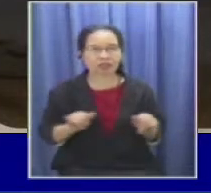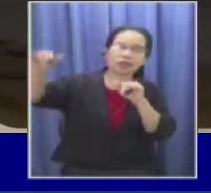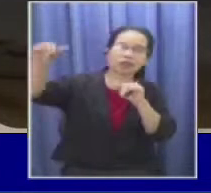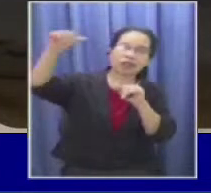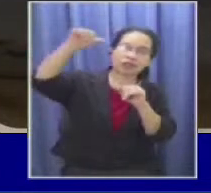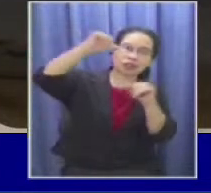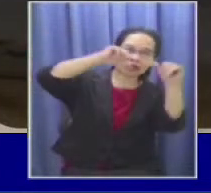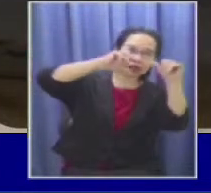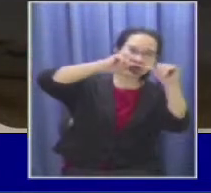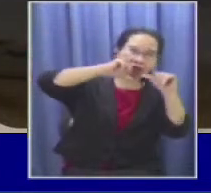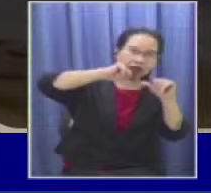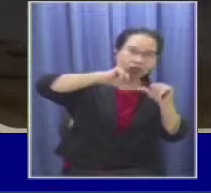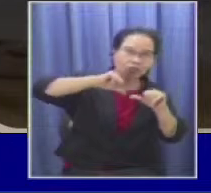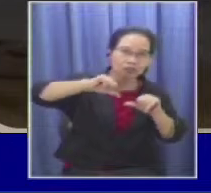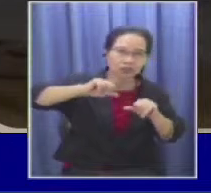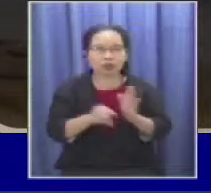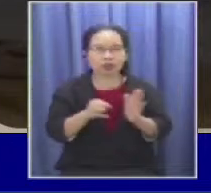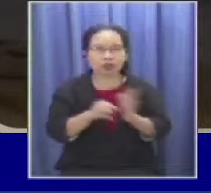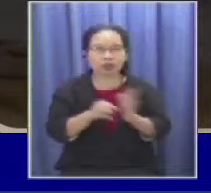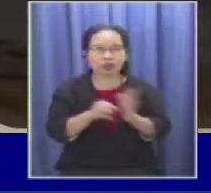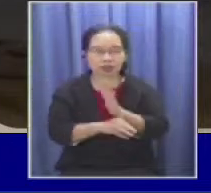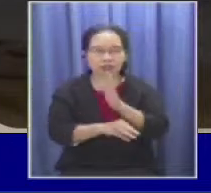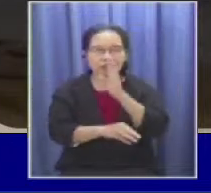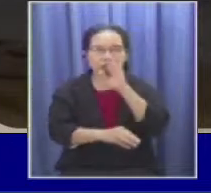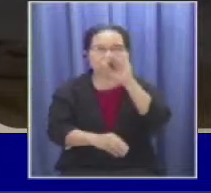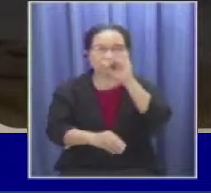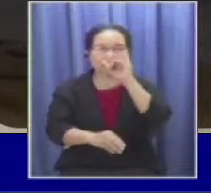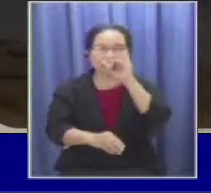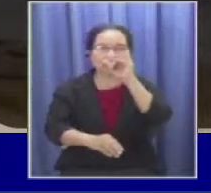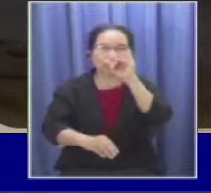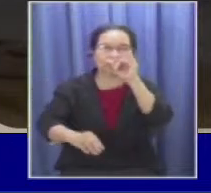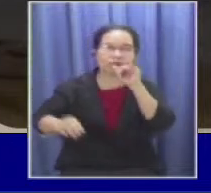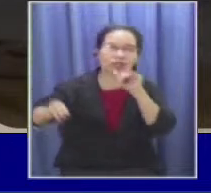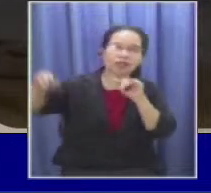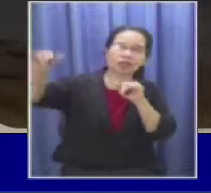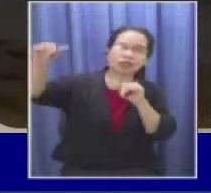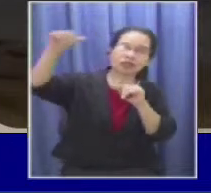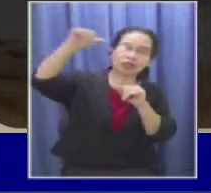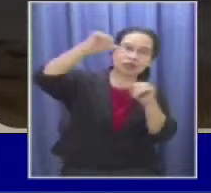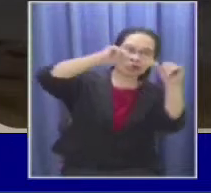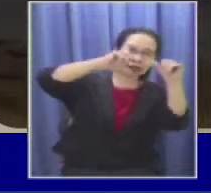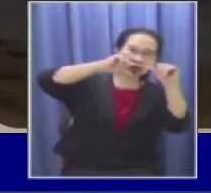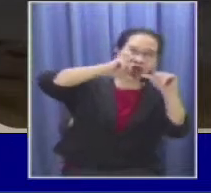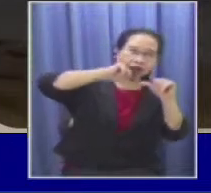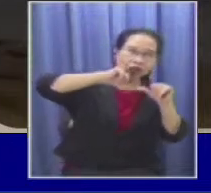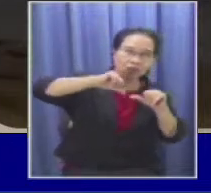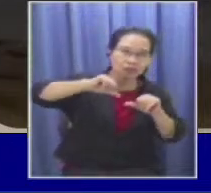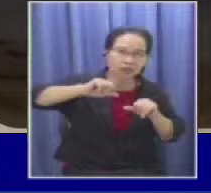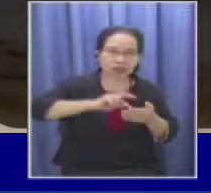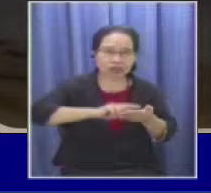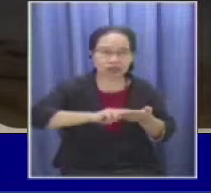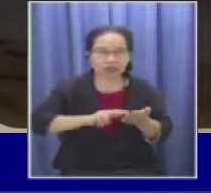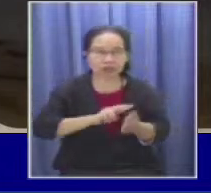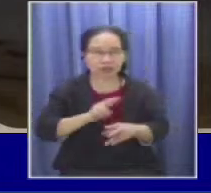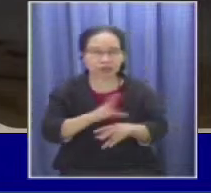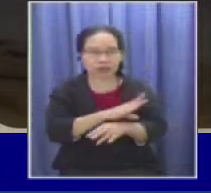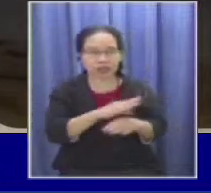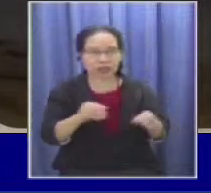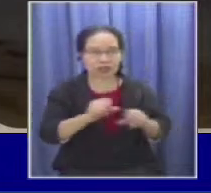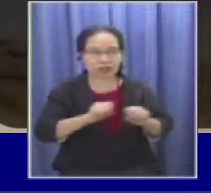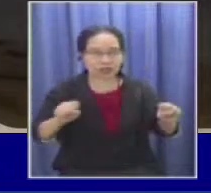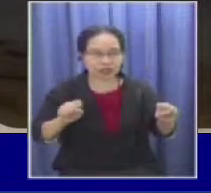verse 21 nitan esaburo agobane ne die tete